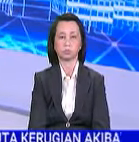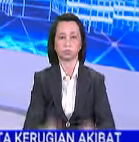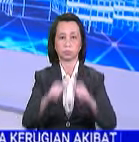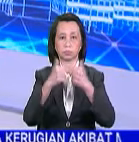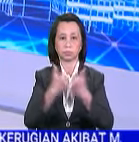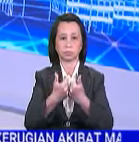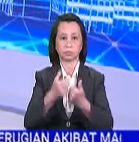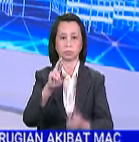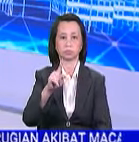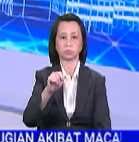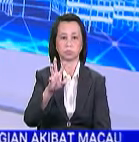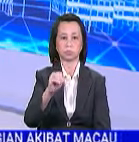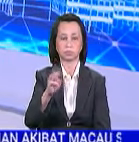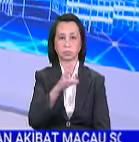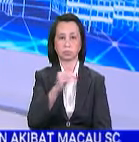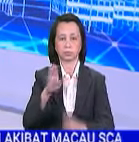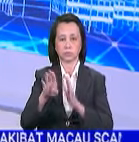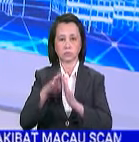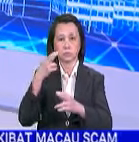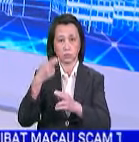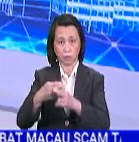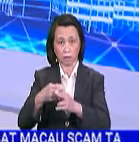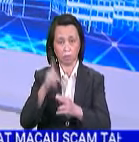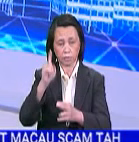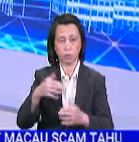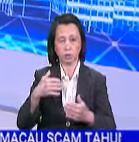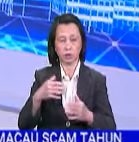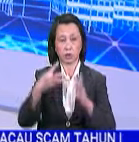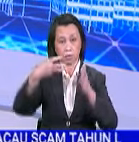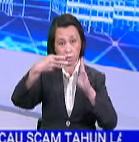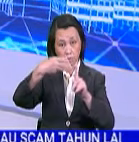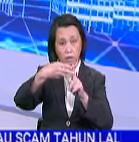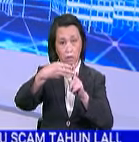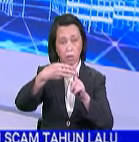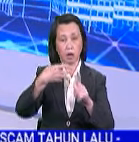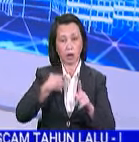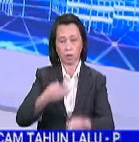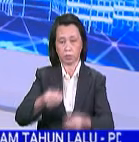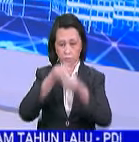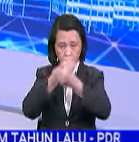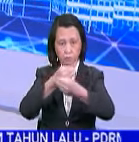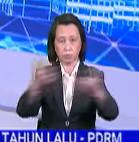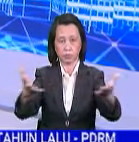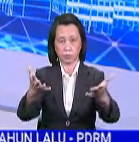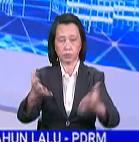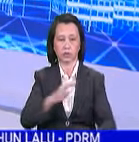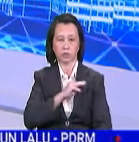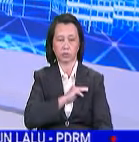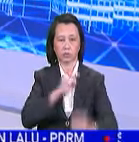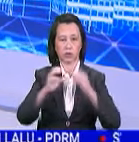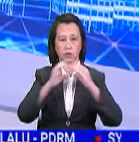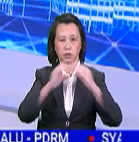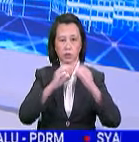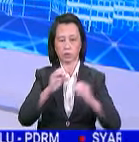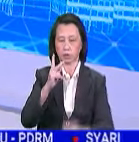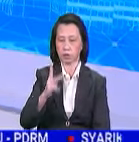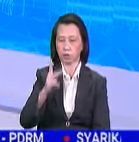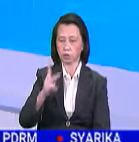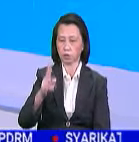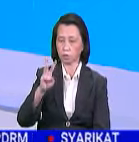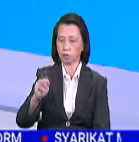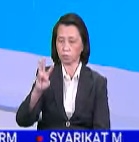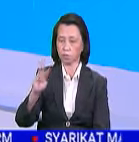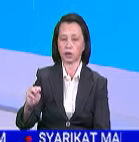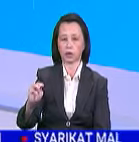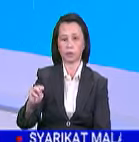Agensi berita RTM dan Bernama perlu mewujudkan ekosistem baharu dalam penyampaian maklumat. Menteri Komunikasi dan Multimedia Tan